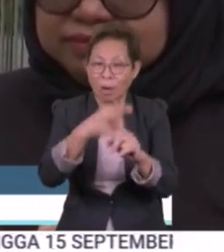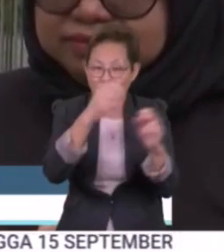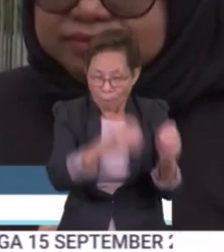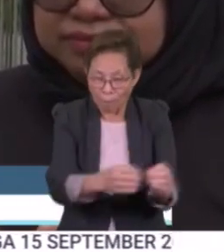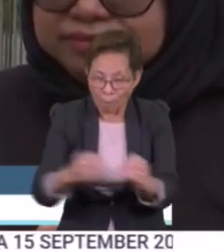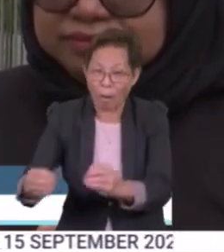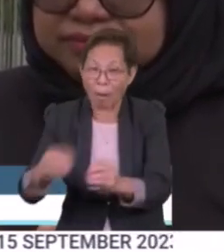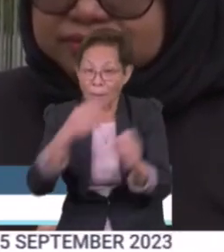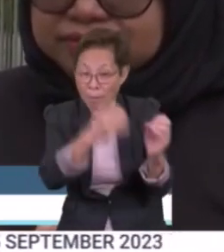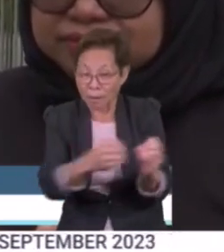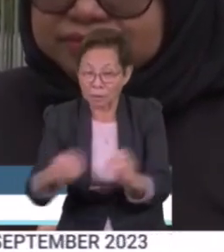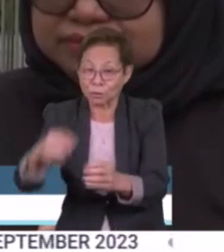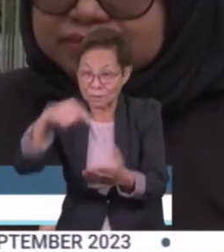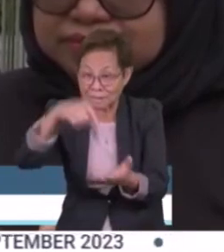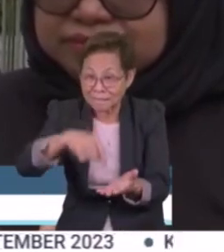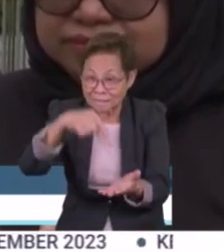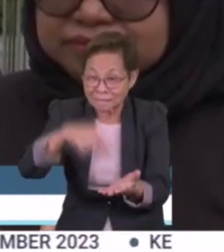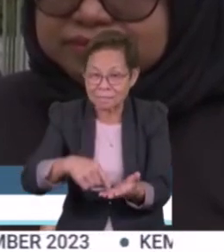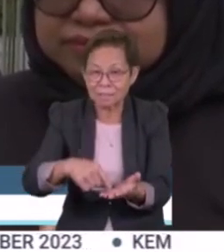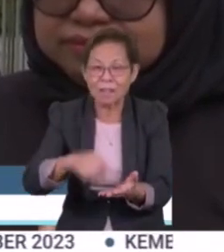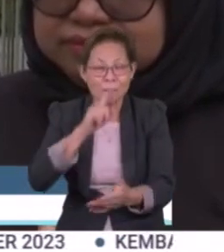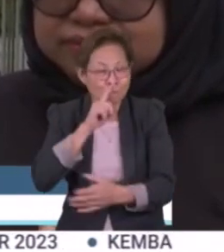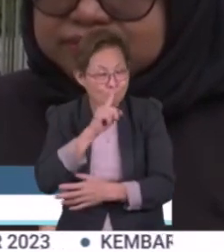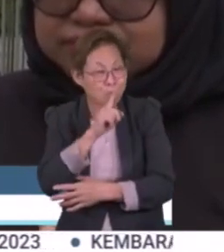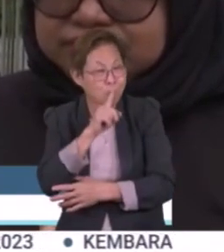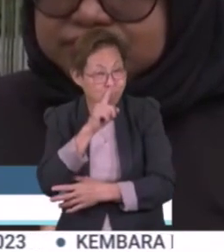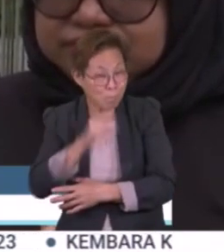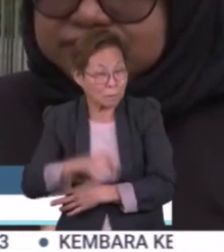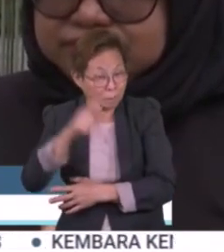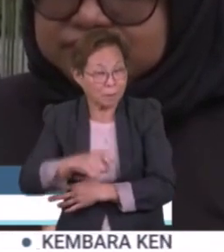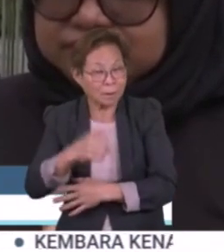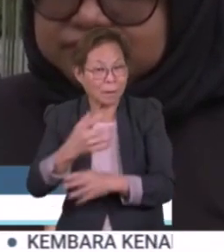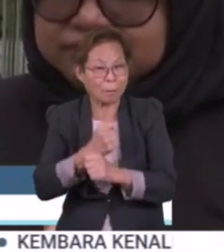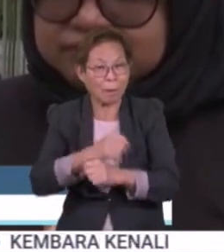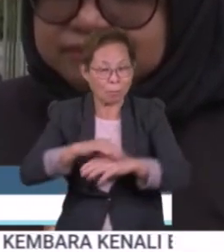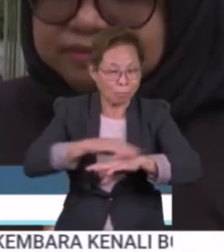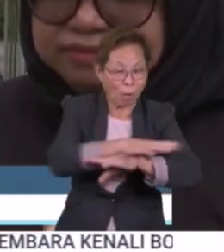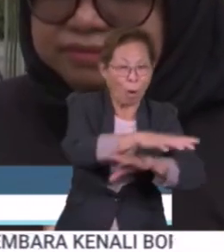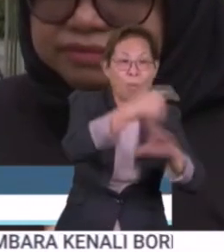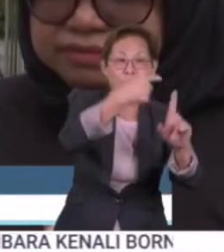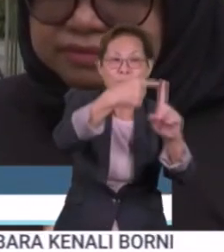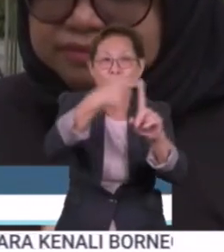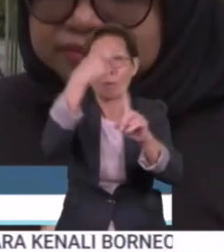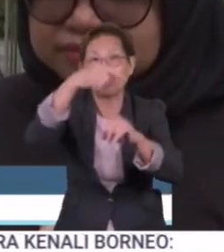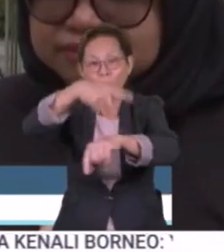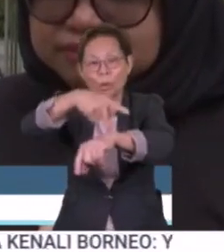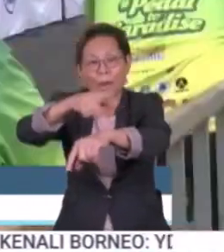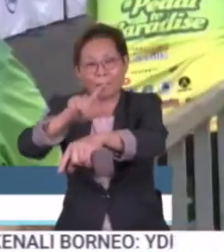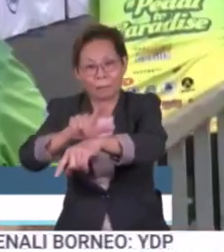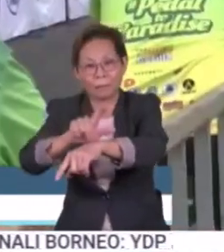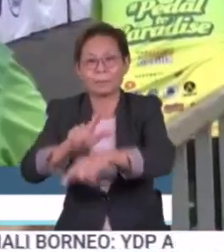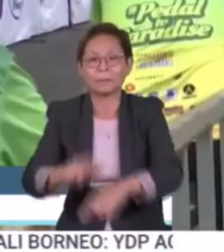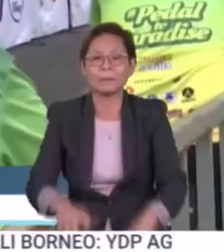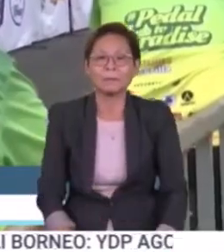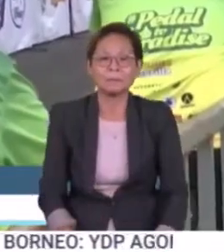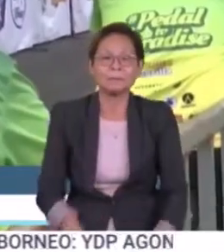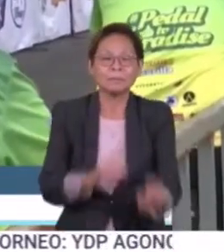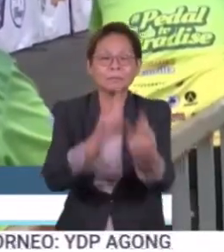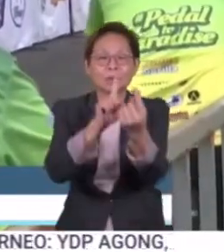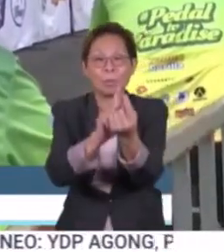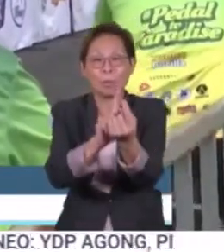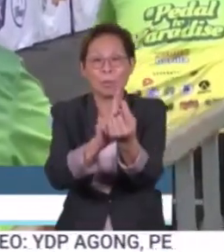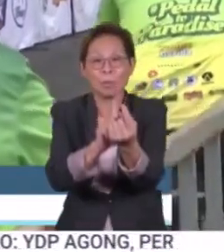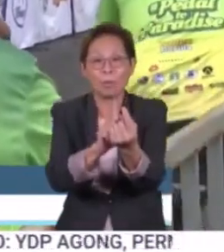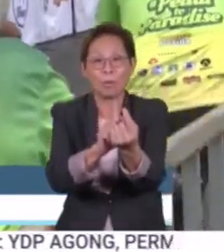penganjuran-penganjuran begini semestinya akan dapat memberi infak yang baik untuk Langkawi beliau